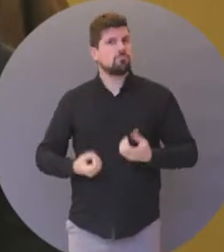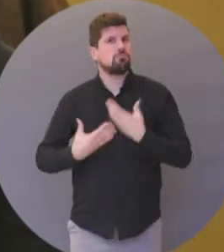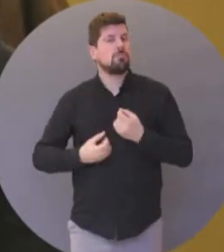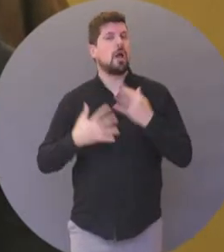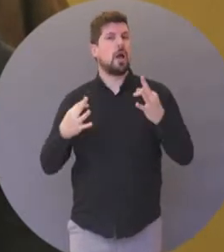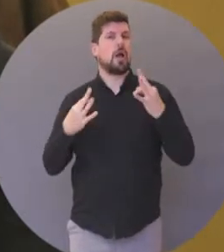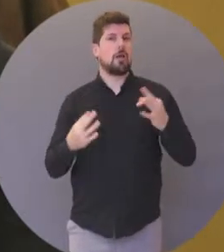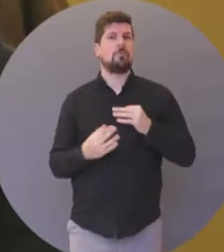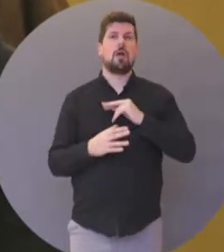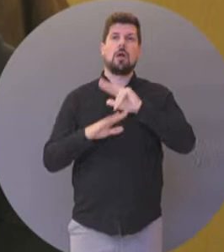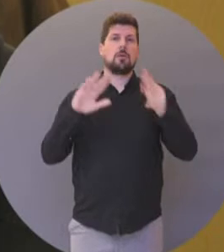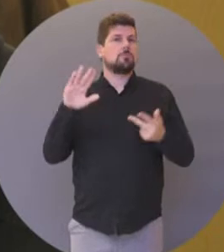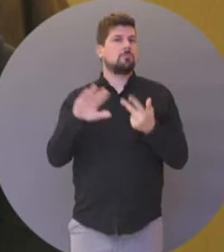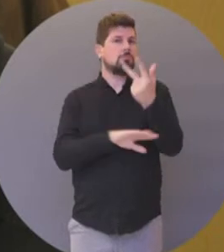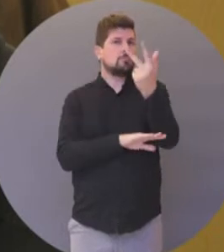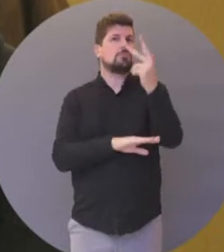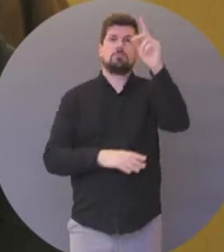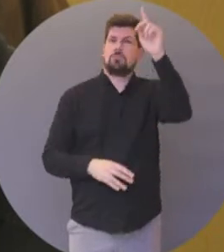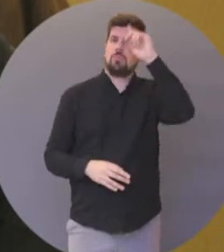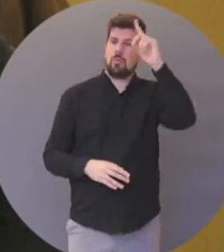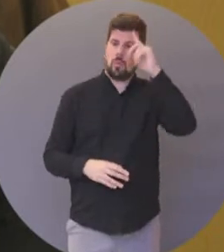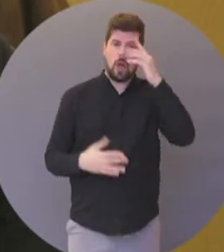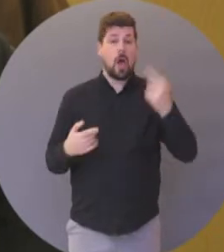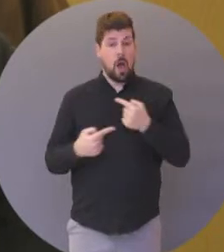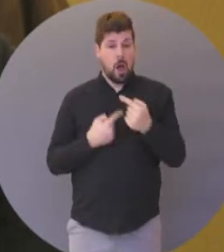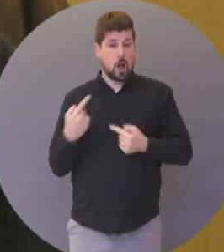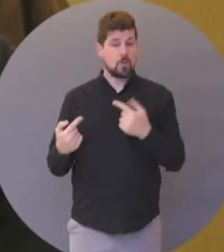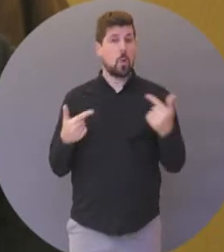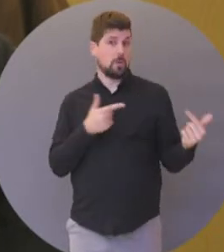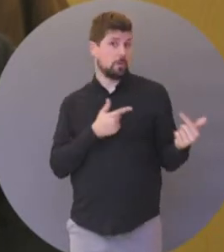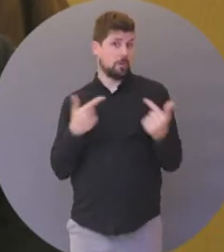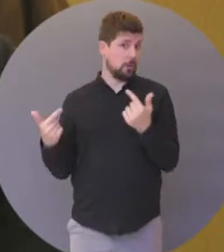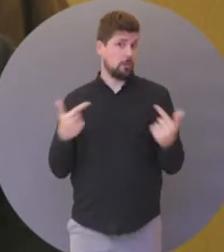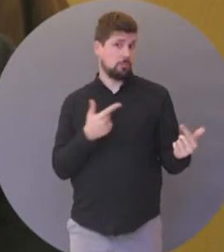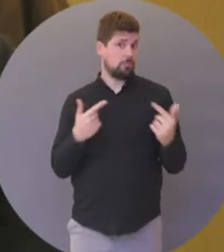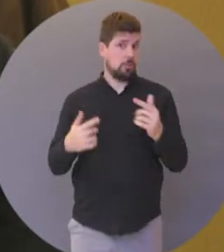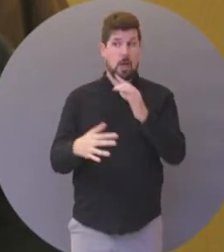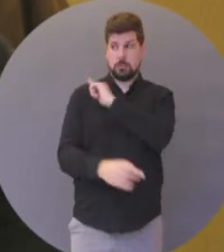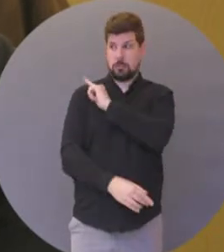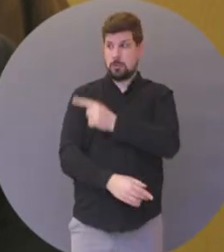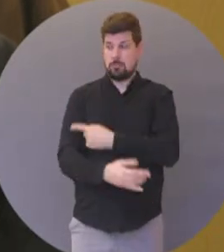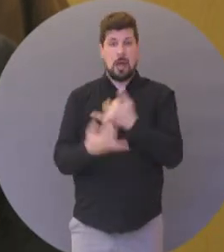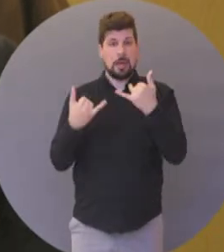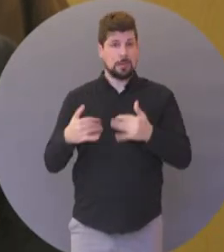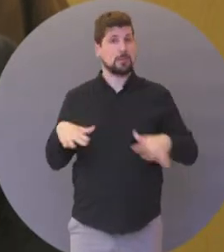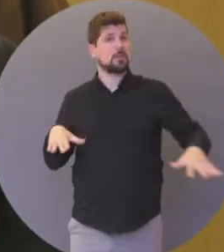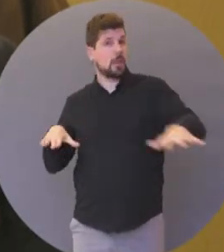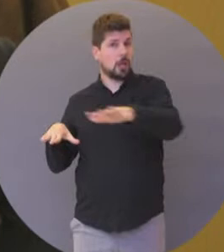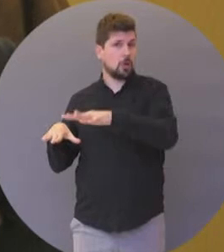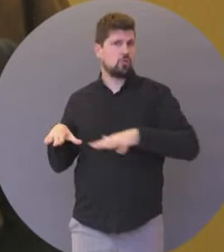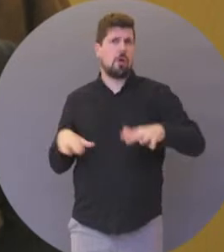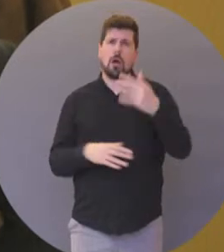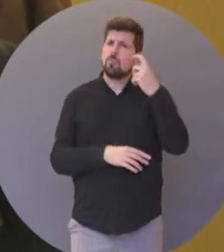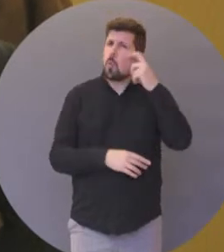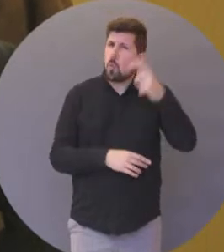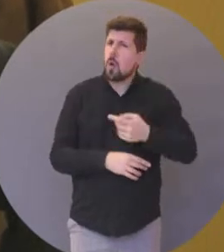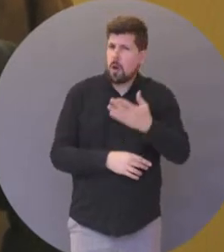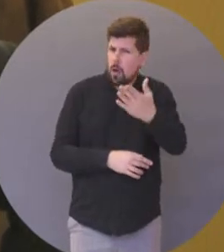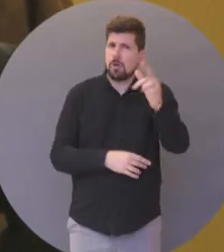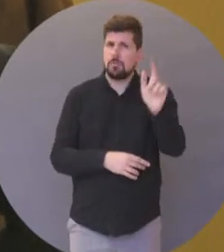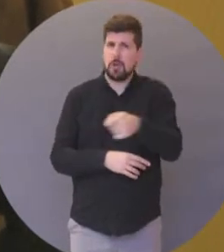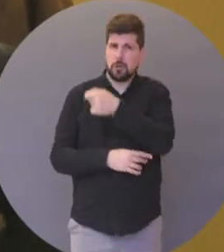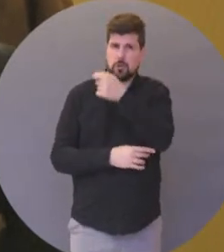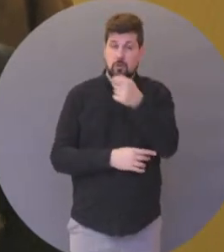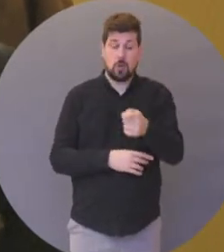nous sommes en plein débat sur la question énergétique dans notre territoire vous le savez et donc